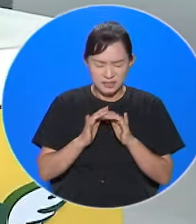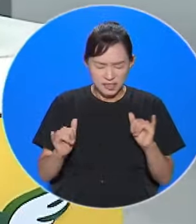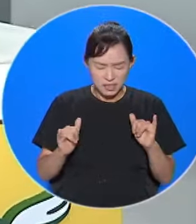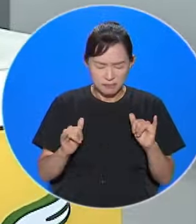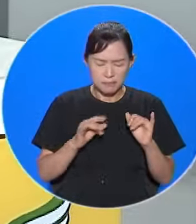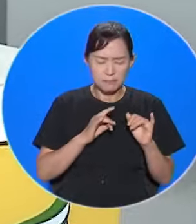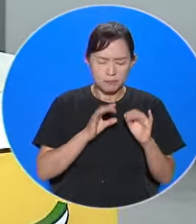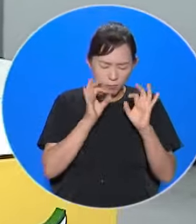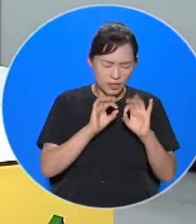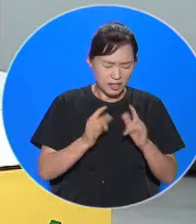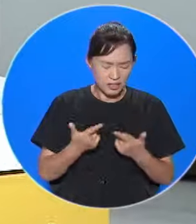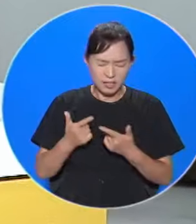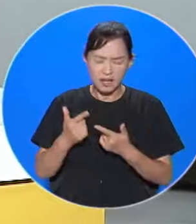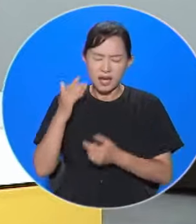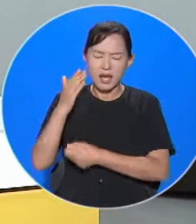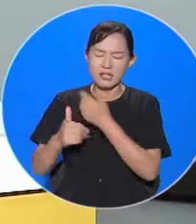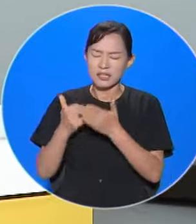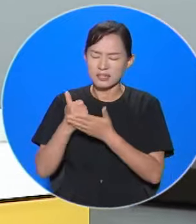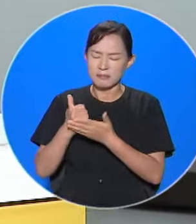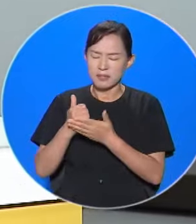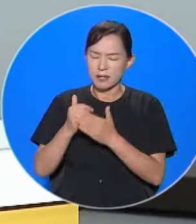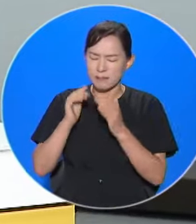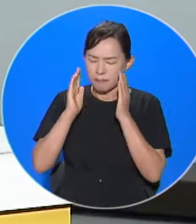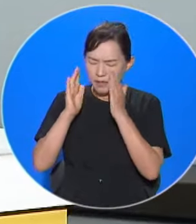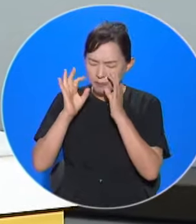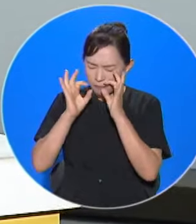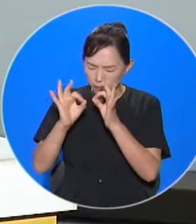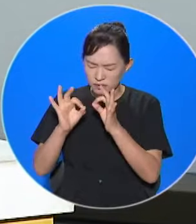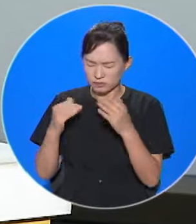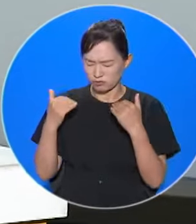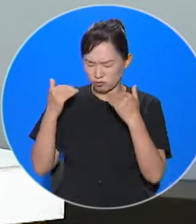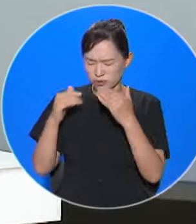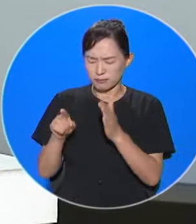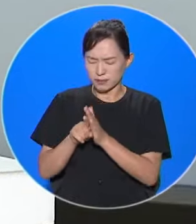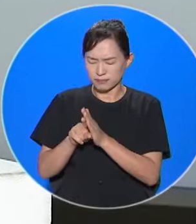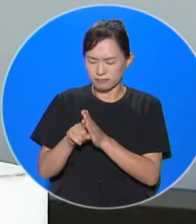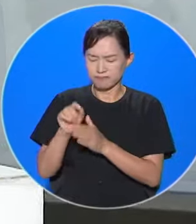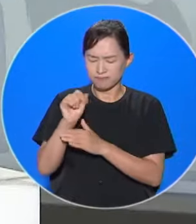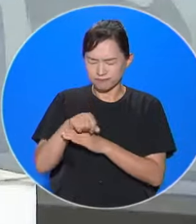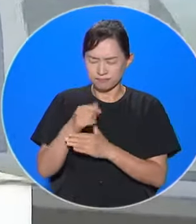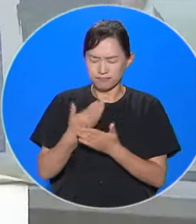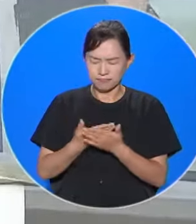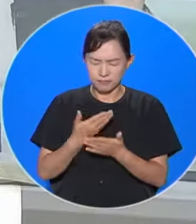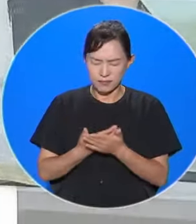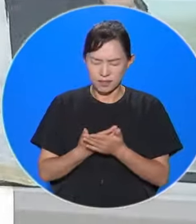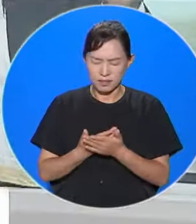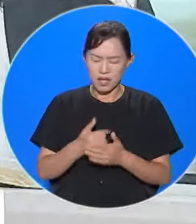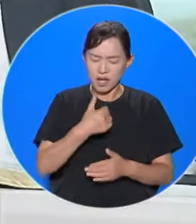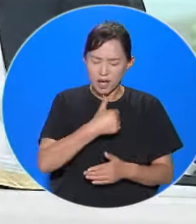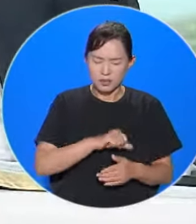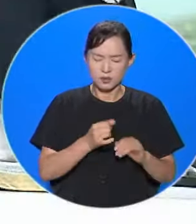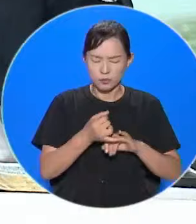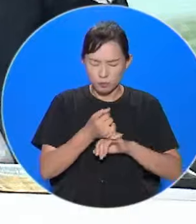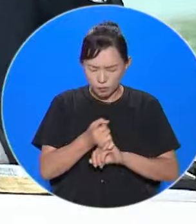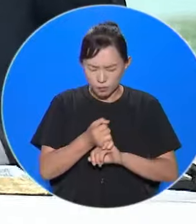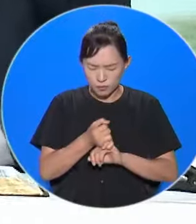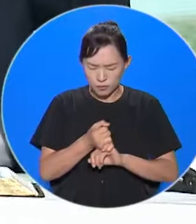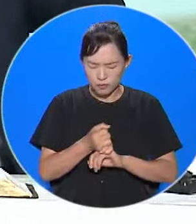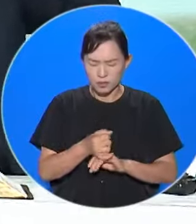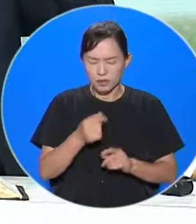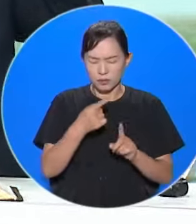하나님을 바라볼 수 있는 성숙한 믿음으로 나아갈 수 있도록 주여 인도하여 주시옵소서. 우리 아들 꼭 하나님 다시 주님 전에